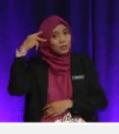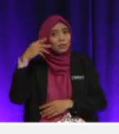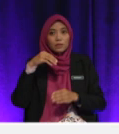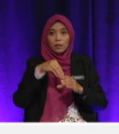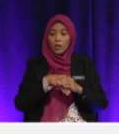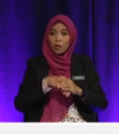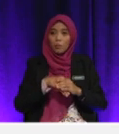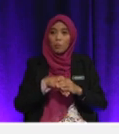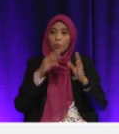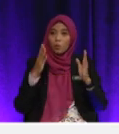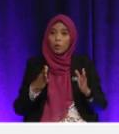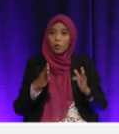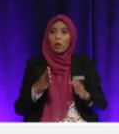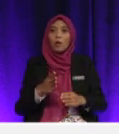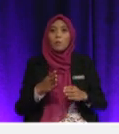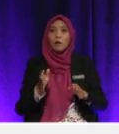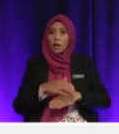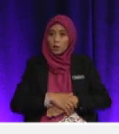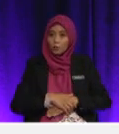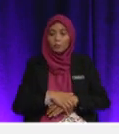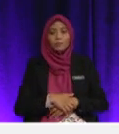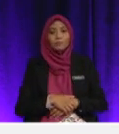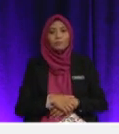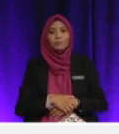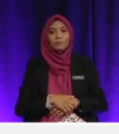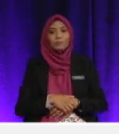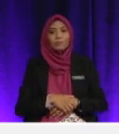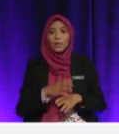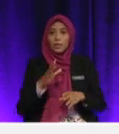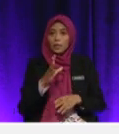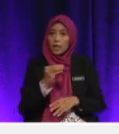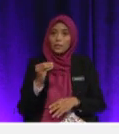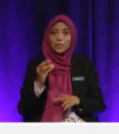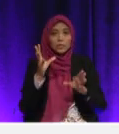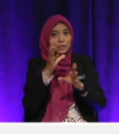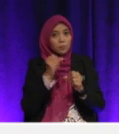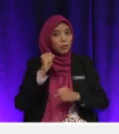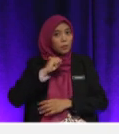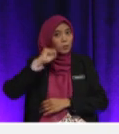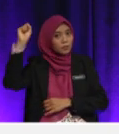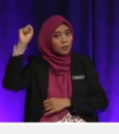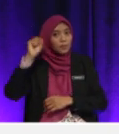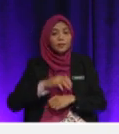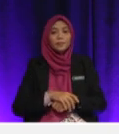menekankan perpaduan penduduk gua bilang kaum dan mencapai kemerdekaan dan memperjuangkan